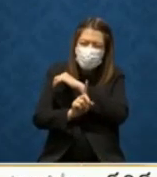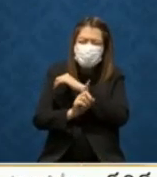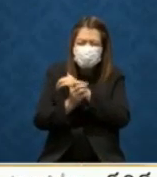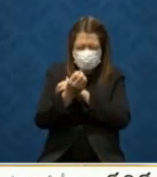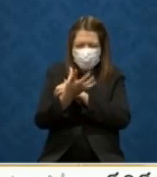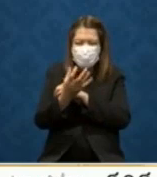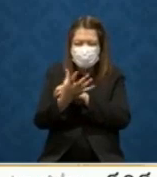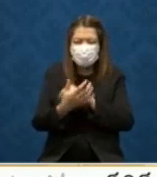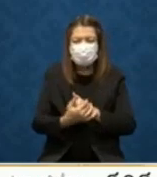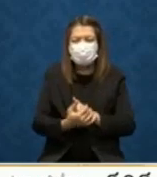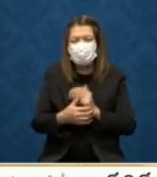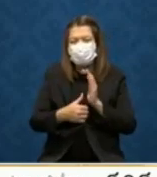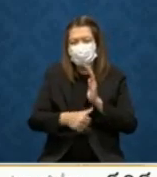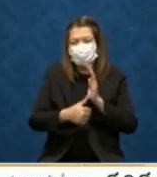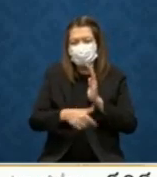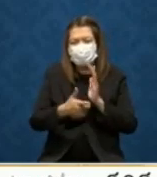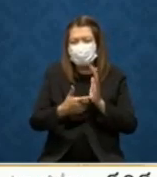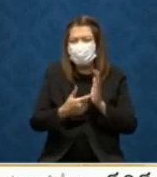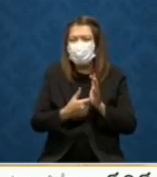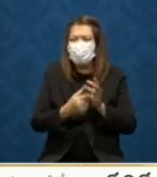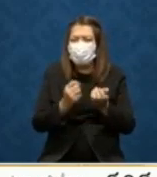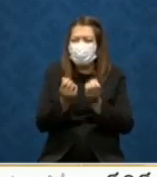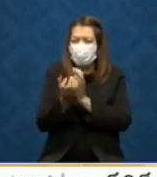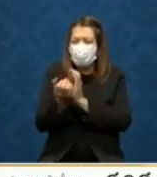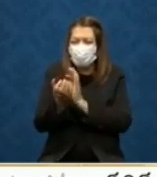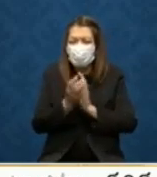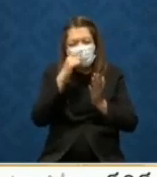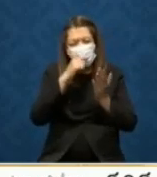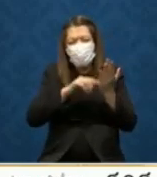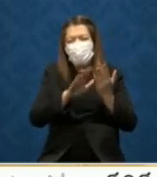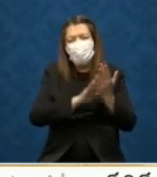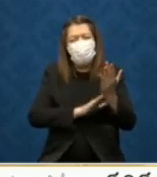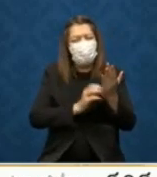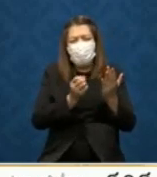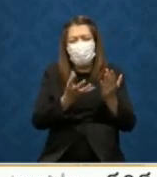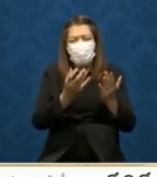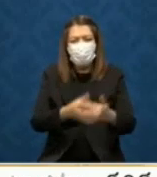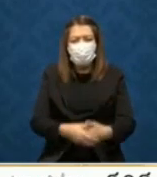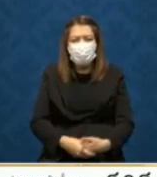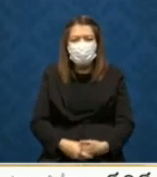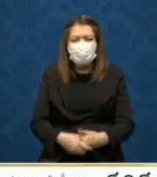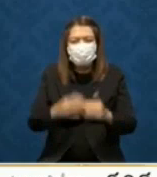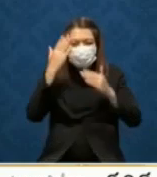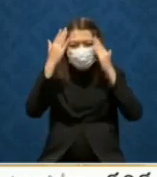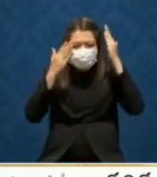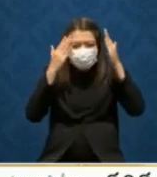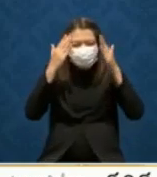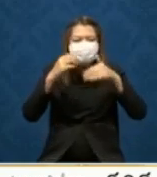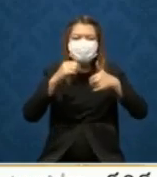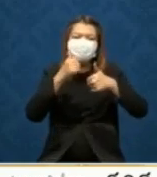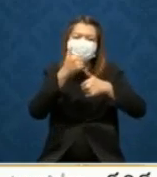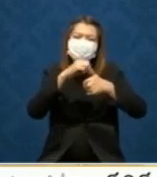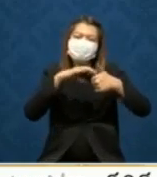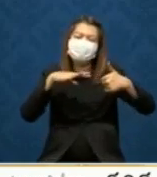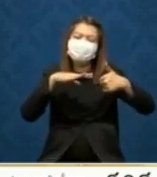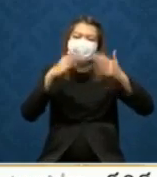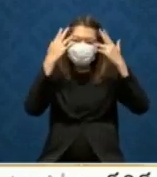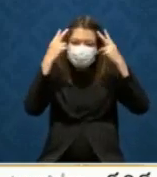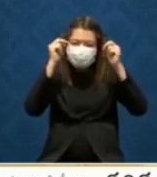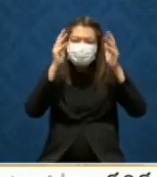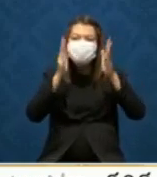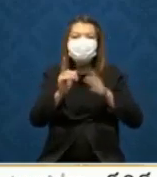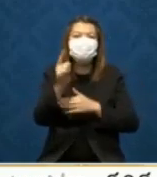คอร์รัปชั่นเงินภาษีสร้างความเสียหายกับประเทศชาติมากที่สุดมาเลเซียได้ผู้นำคนใหม่ได้นายก